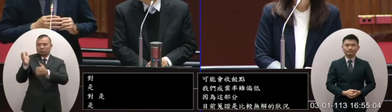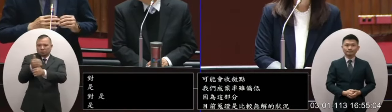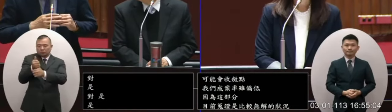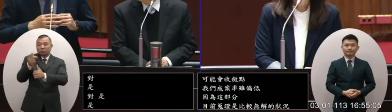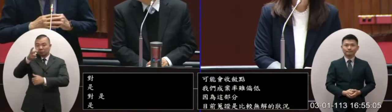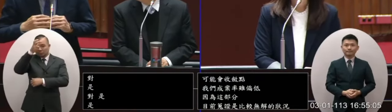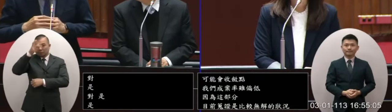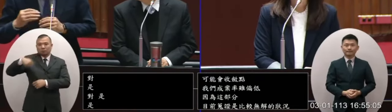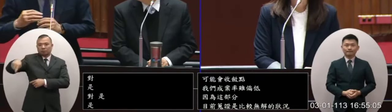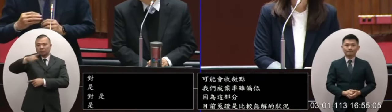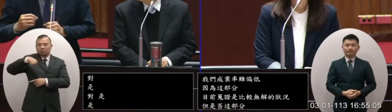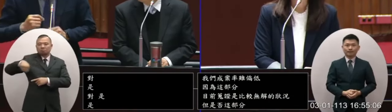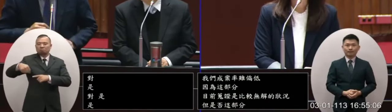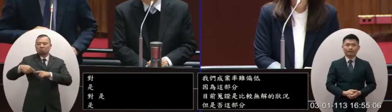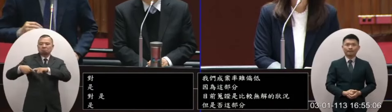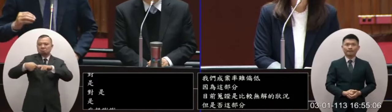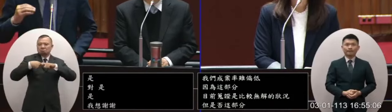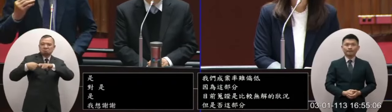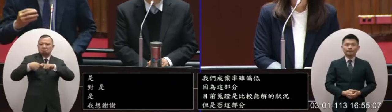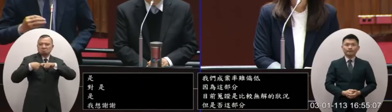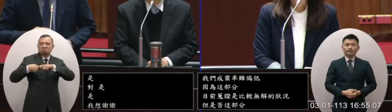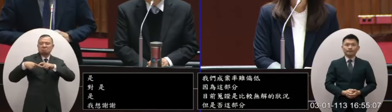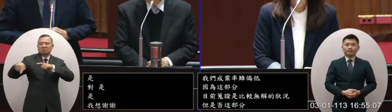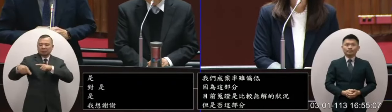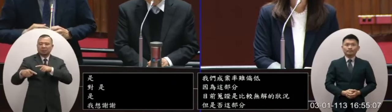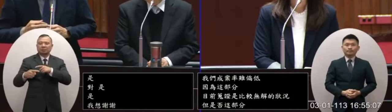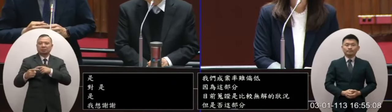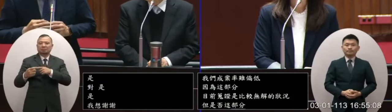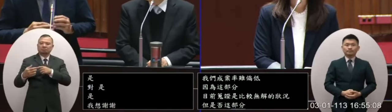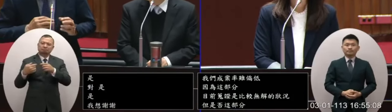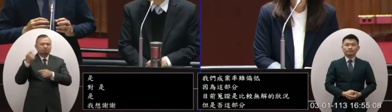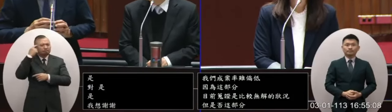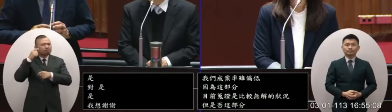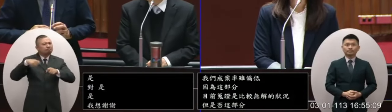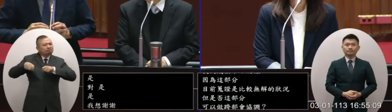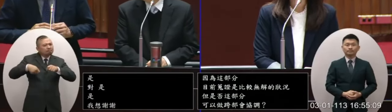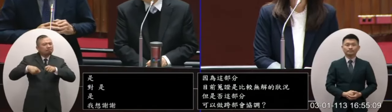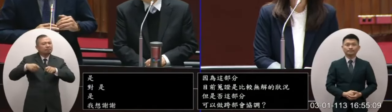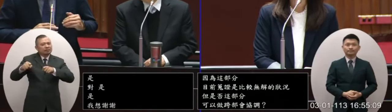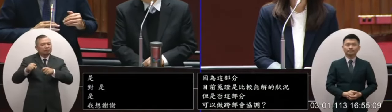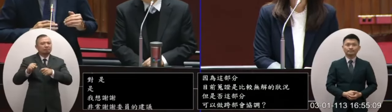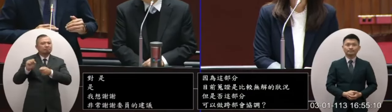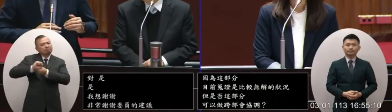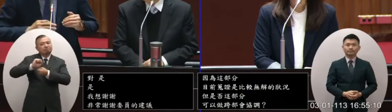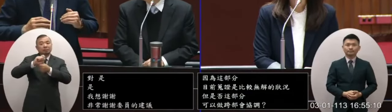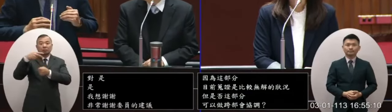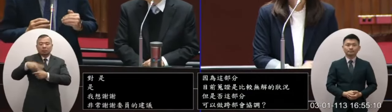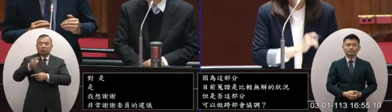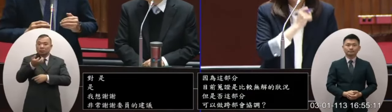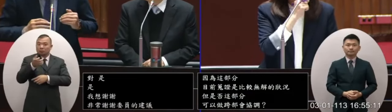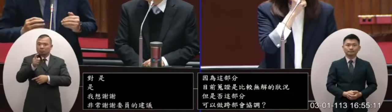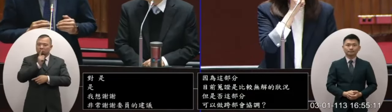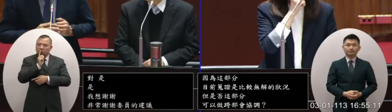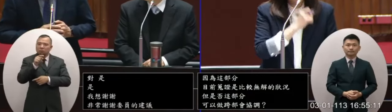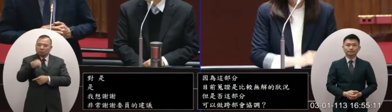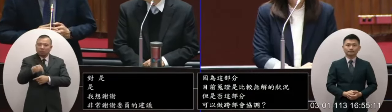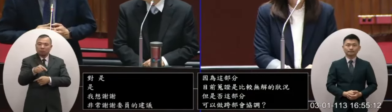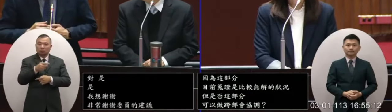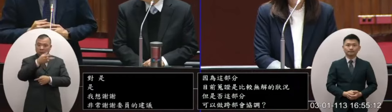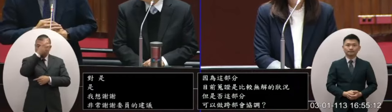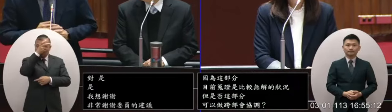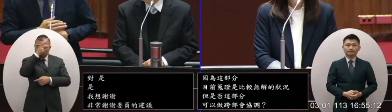位本身的一个联系跟互动啊。那您刚才讲的一些诱因的机制有没有，就是说让警察更有意愿的诱因